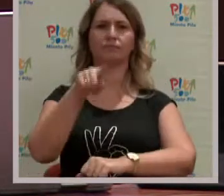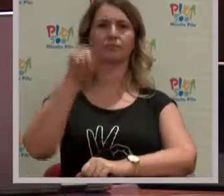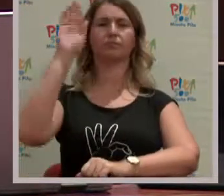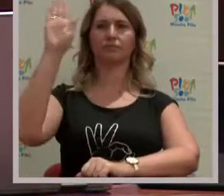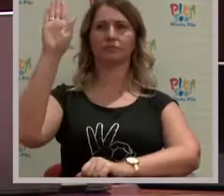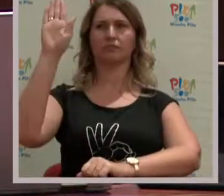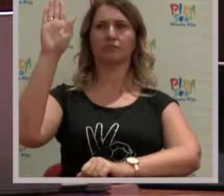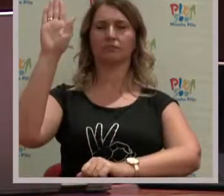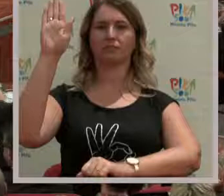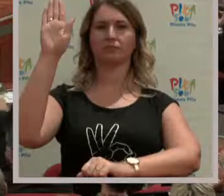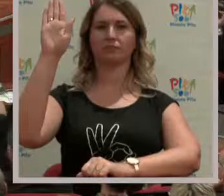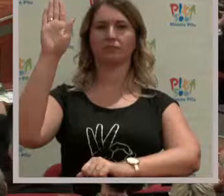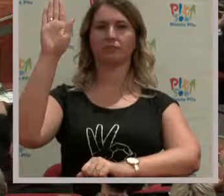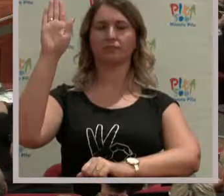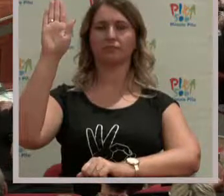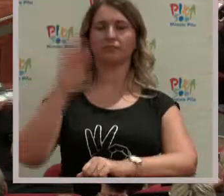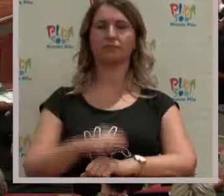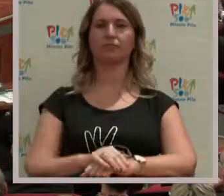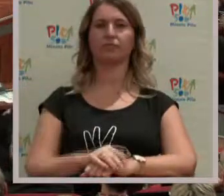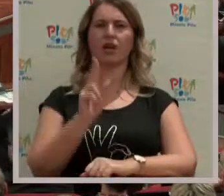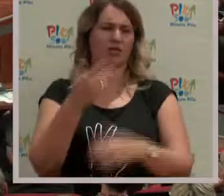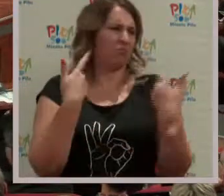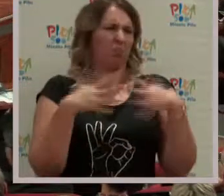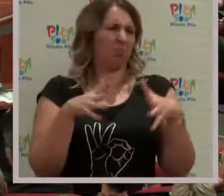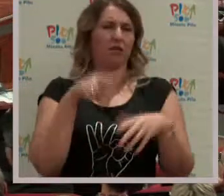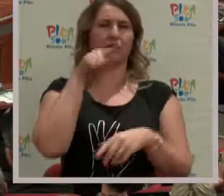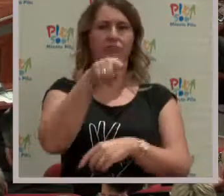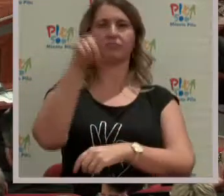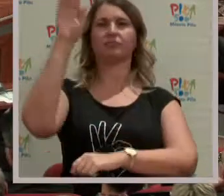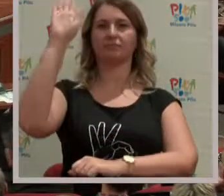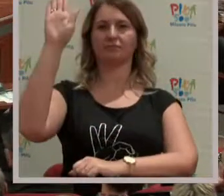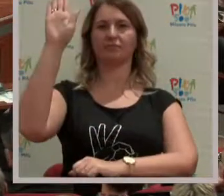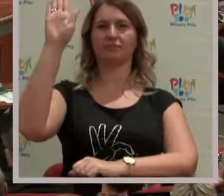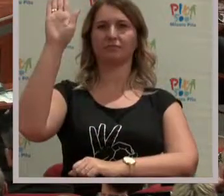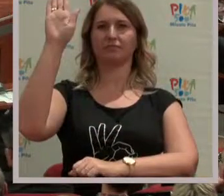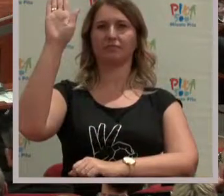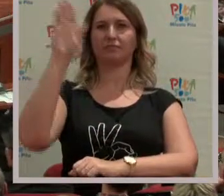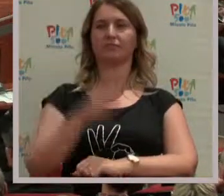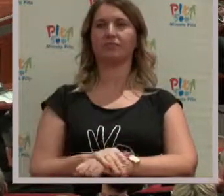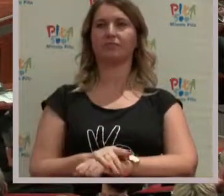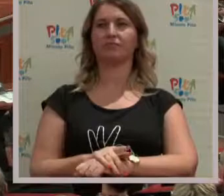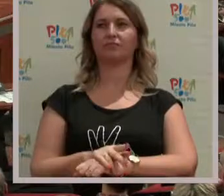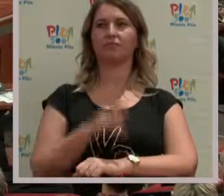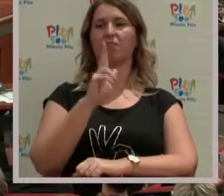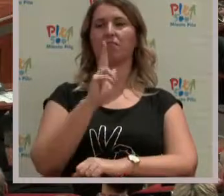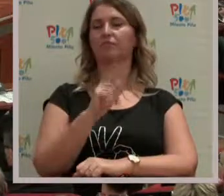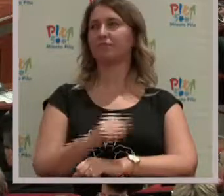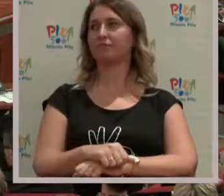do porządku obrad proszę o podniesienie ręki i naciśnięcie przycisku. Dziękuję bardzo. Kto jest przeciw? Dziękuję. Kto się wstrzymał? Dziękuję.